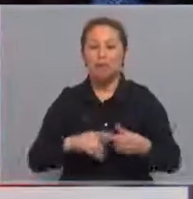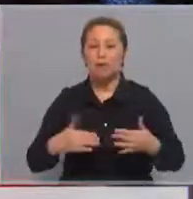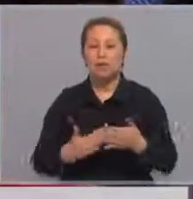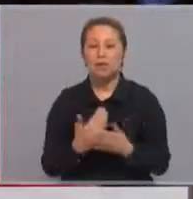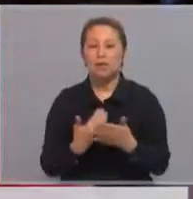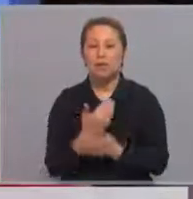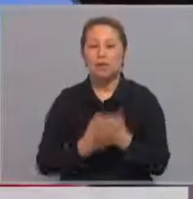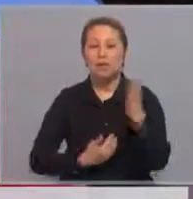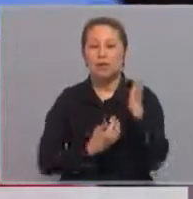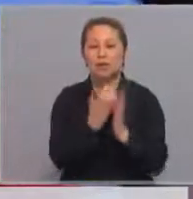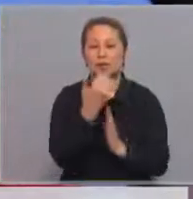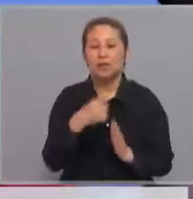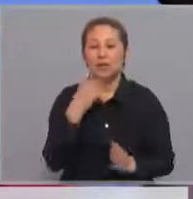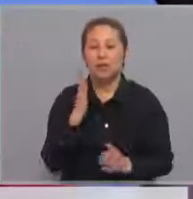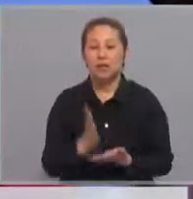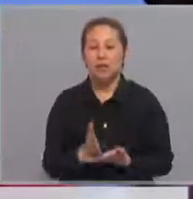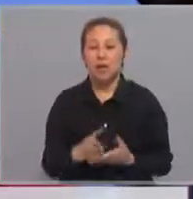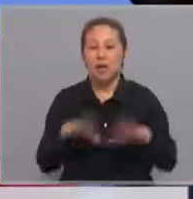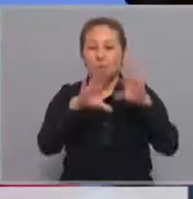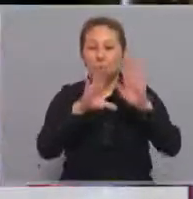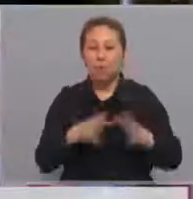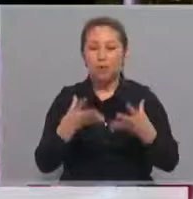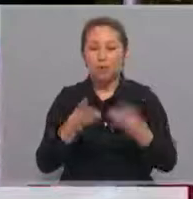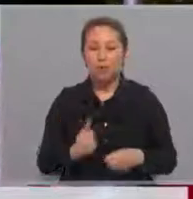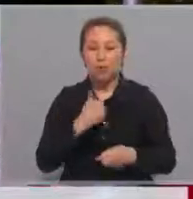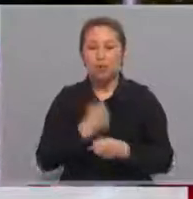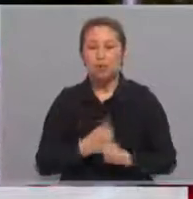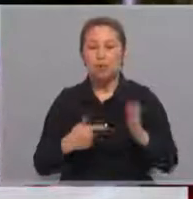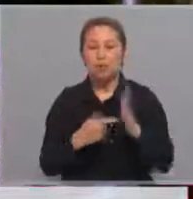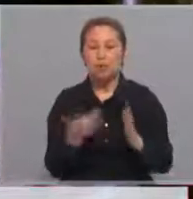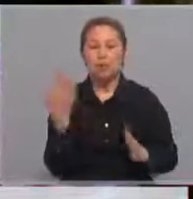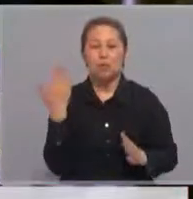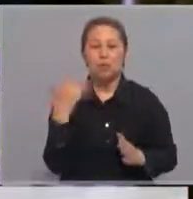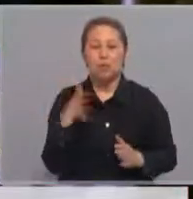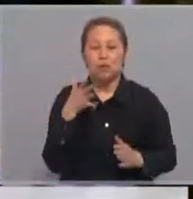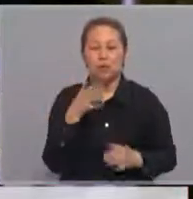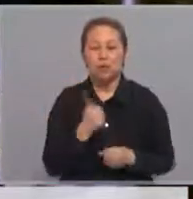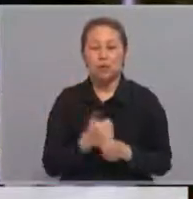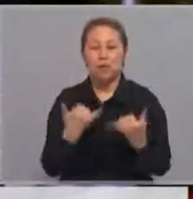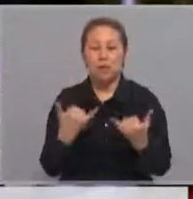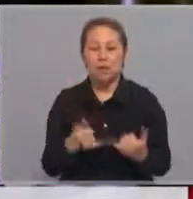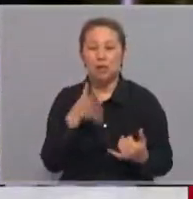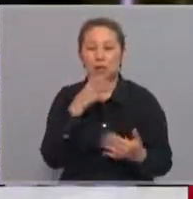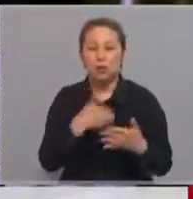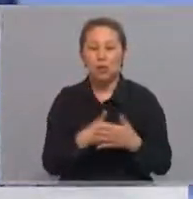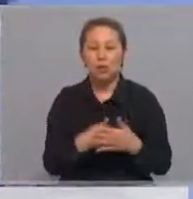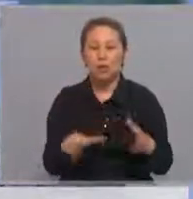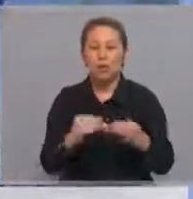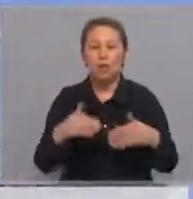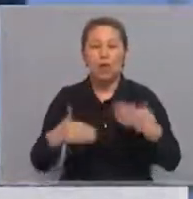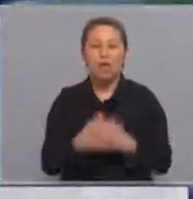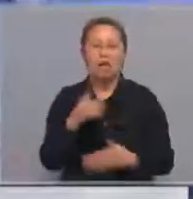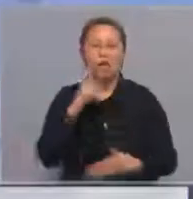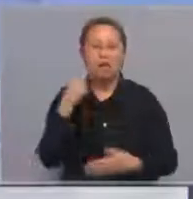бір деңгейге шығатынын айтады. Мәдени күндерін өткізудегі басты мақсат бағыз заманнан бүгінге жеткен рухани құндылықтарды жас ұрпаққа